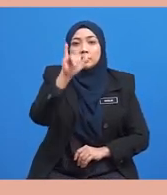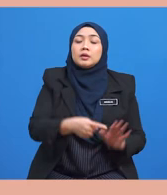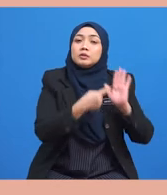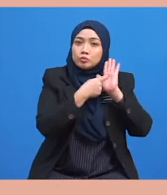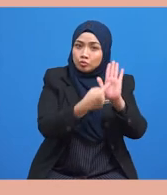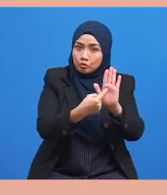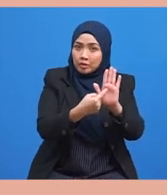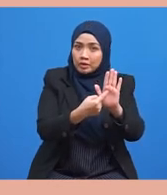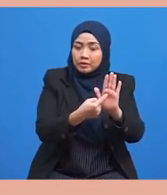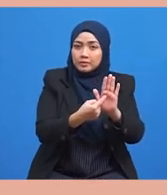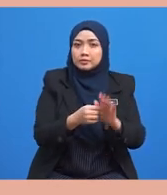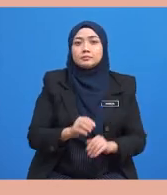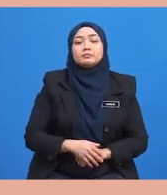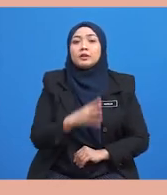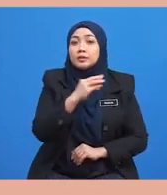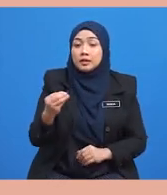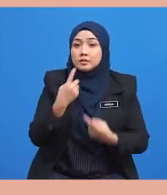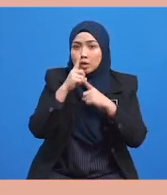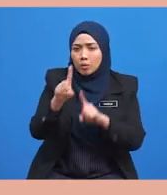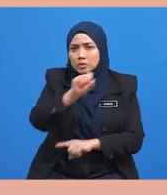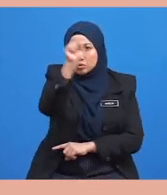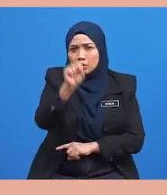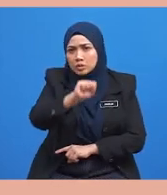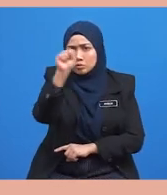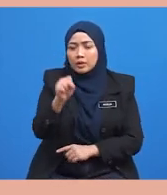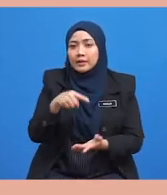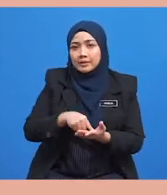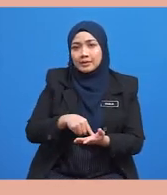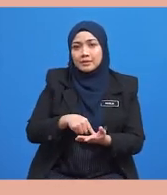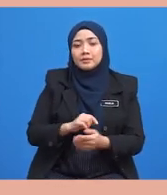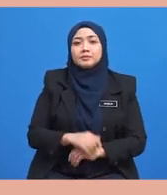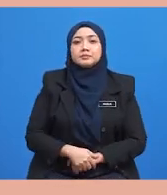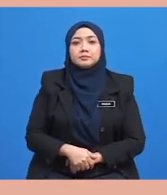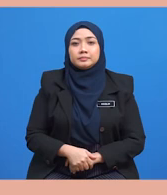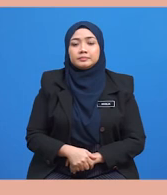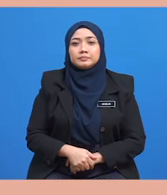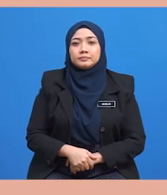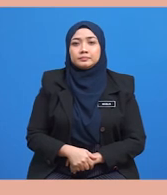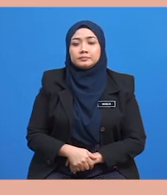dikemukakan. Kemudian, jawab soalan-soalan tersebut.